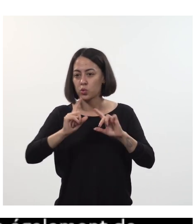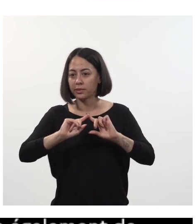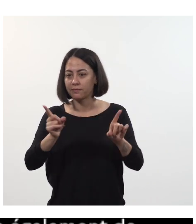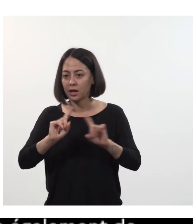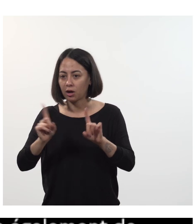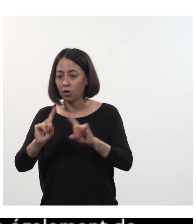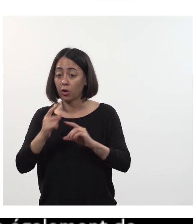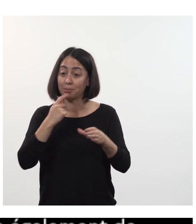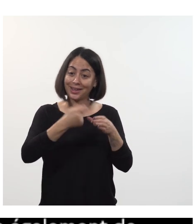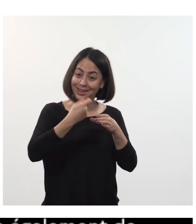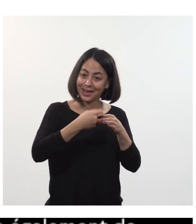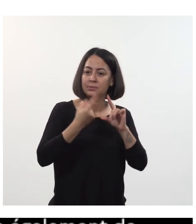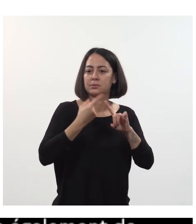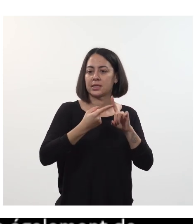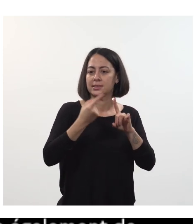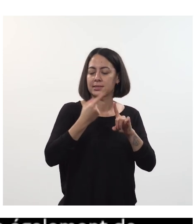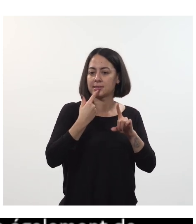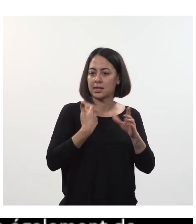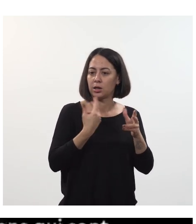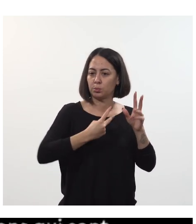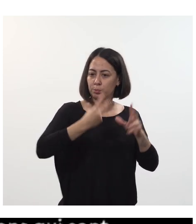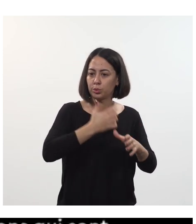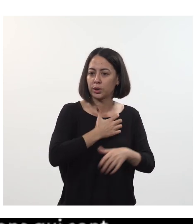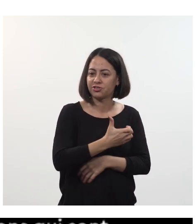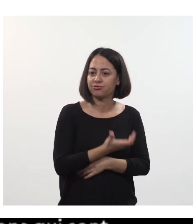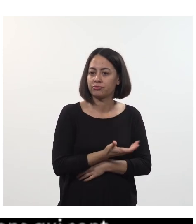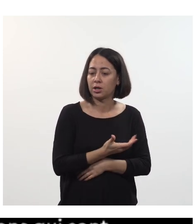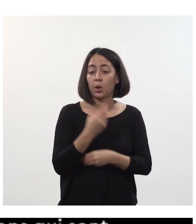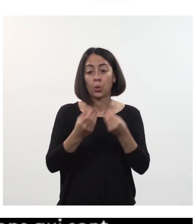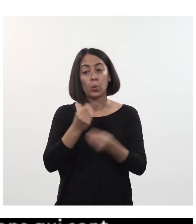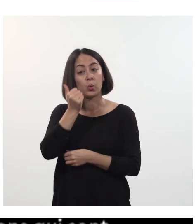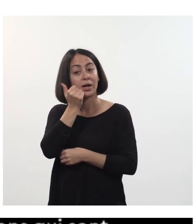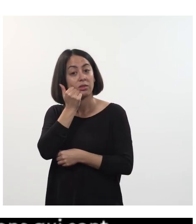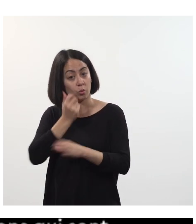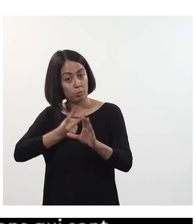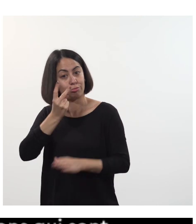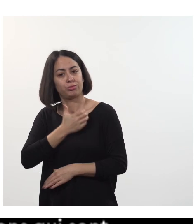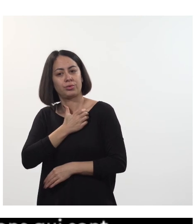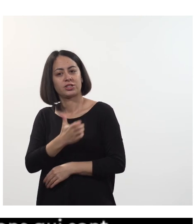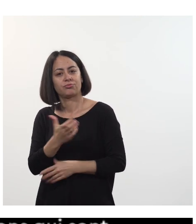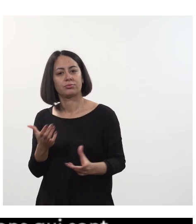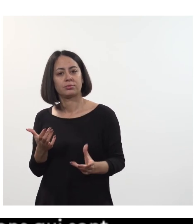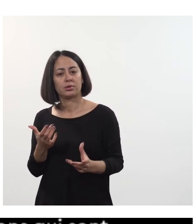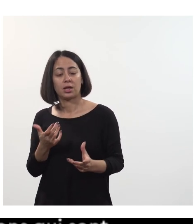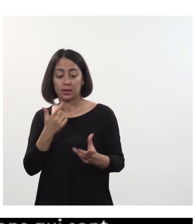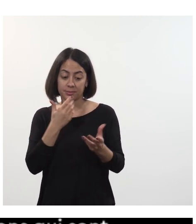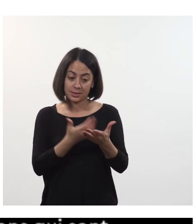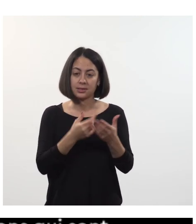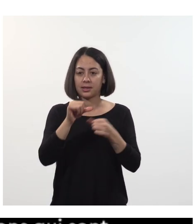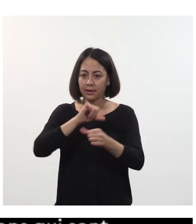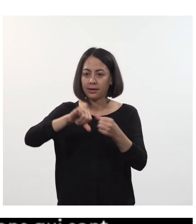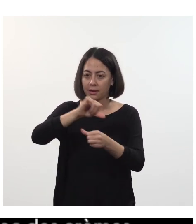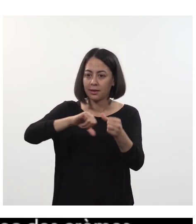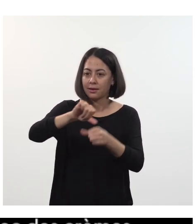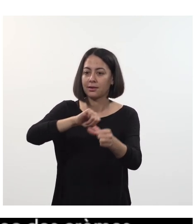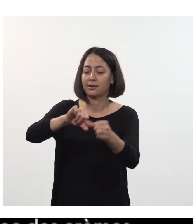avec, de faire des recettes de cake enrichies, des recettes qui vont être toutes simples, mais qui vont permettre, eh ben, pareil, de varier et surtout de garder le